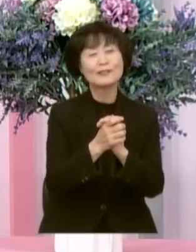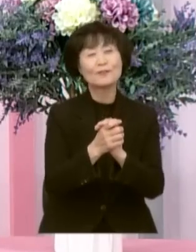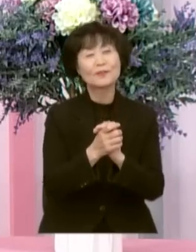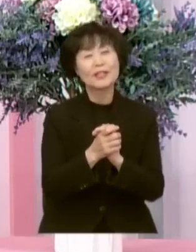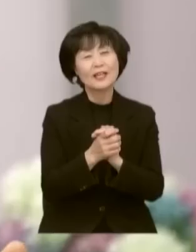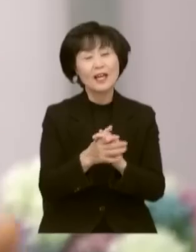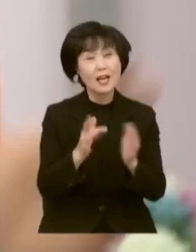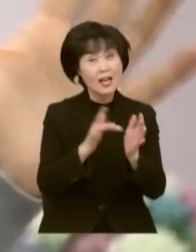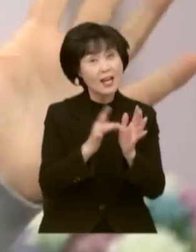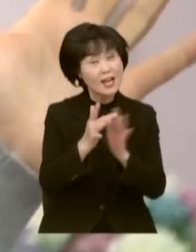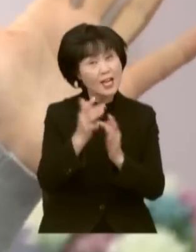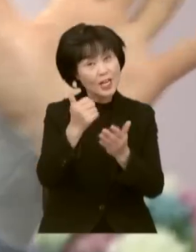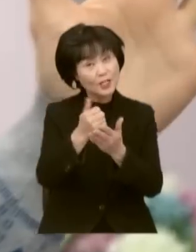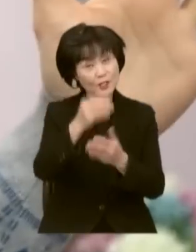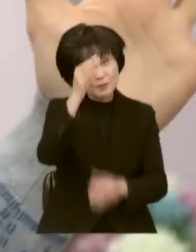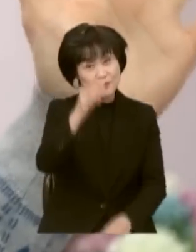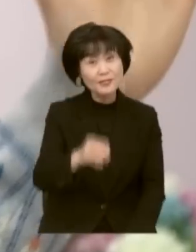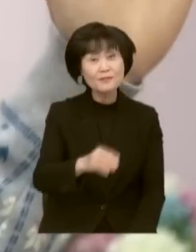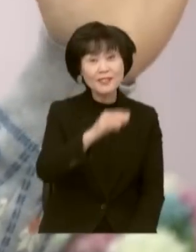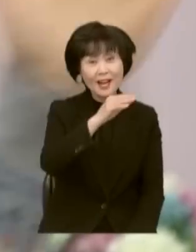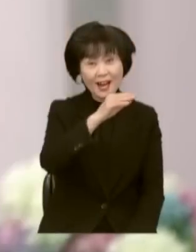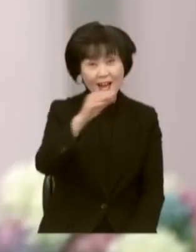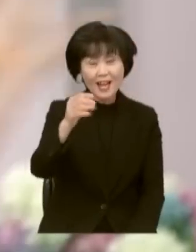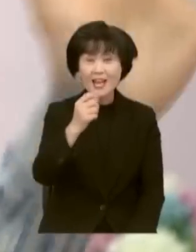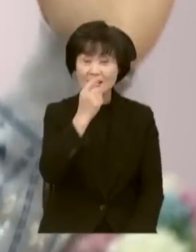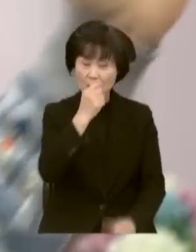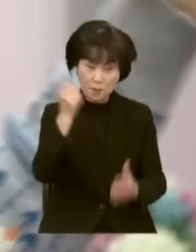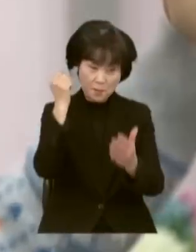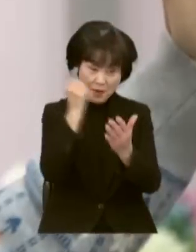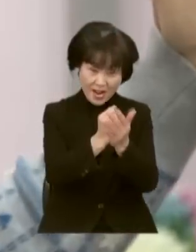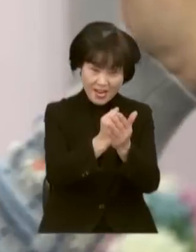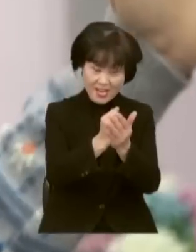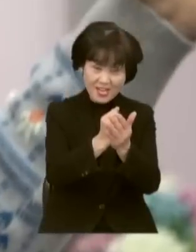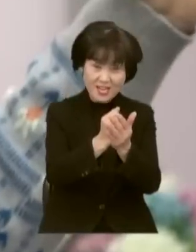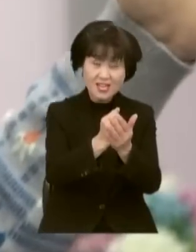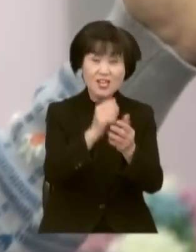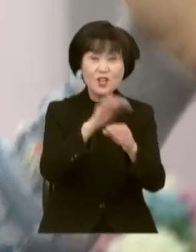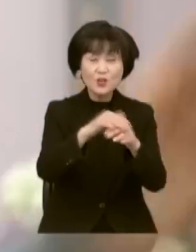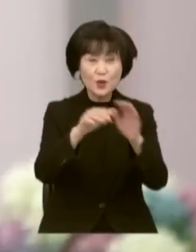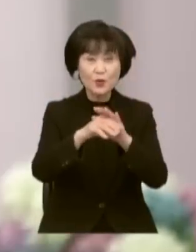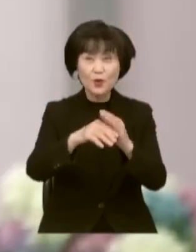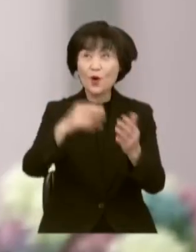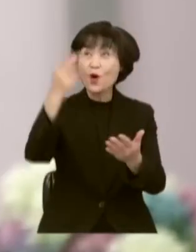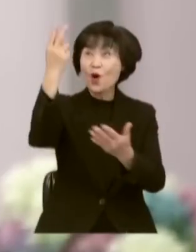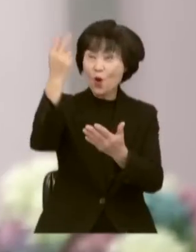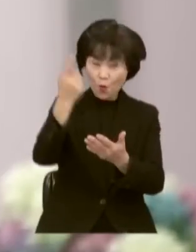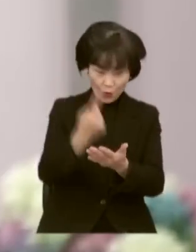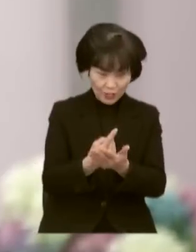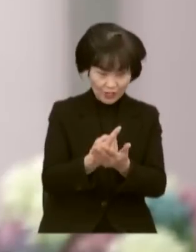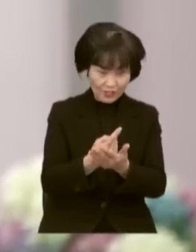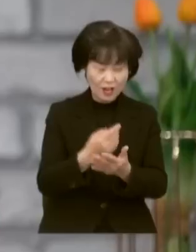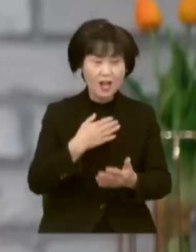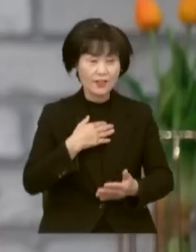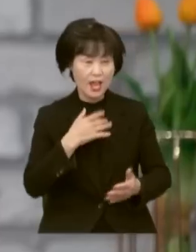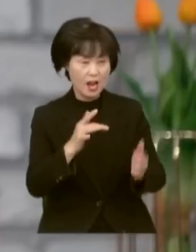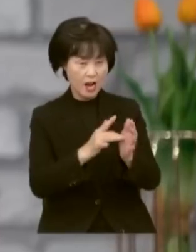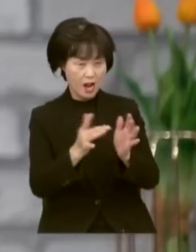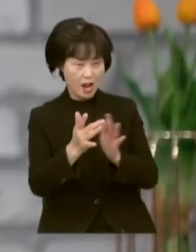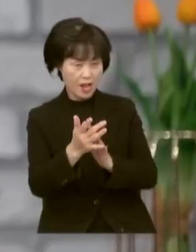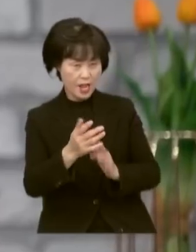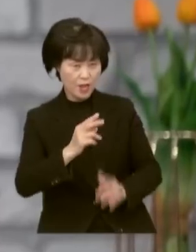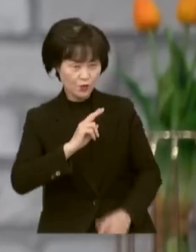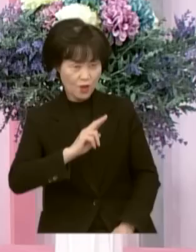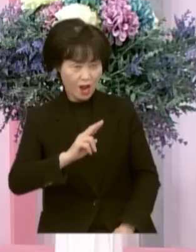했던 것 같아요. 예수님이 십자가에서 이렇게 못 박힌 손으로 내려와서 내가 예수다 막 이러면서 확실하잖아요. 저 눈앞에